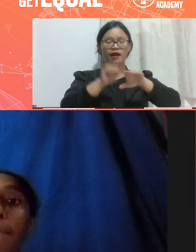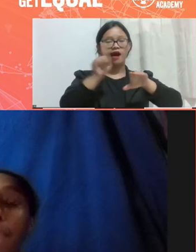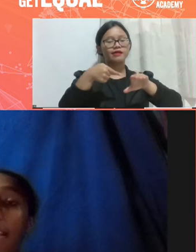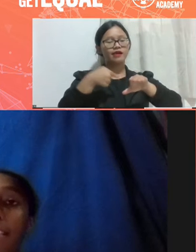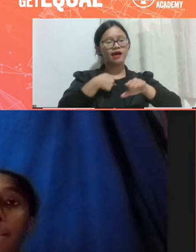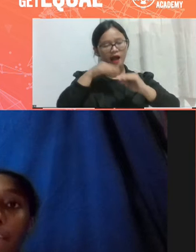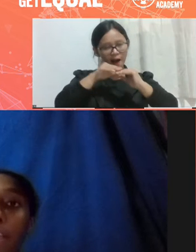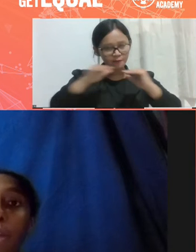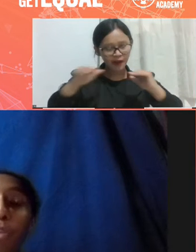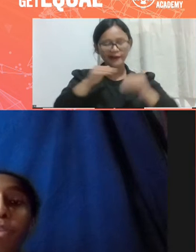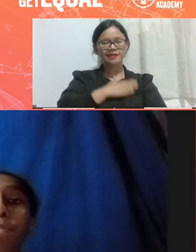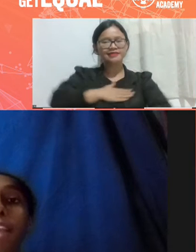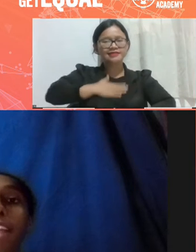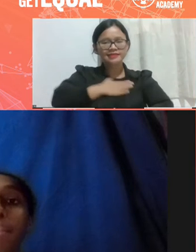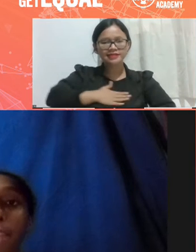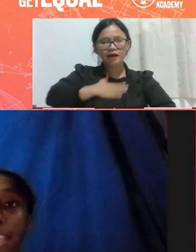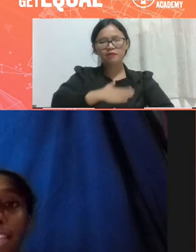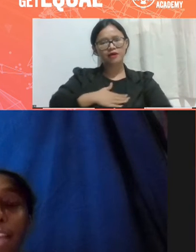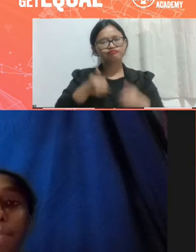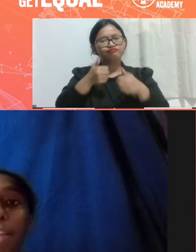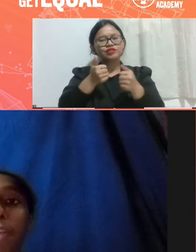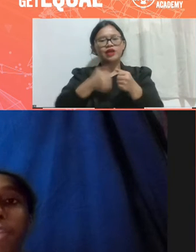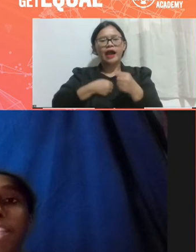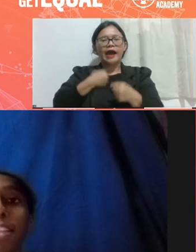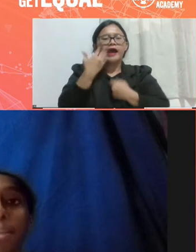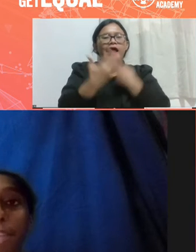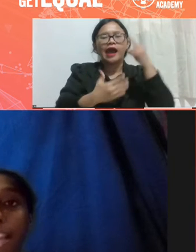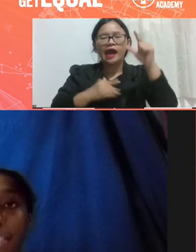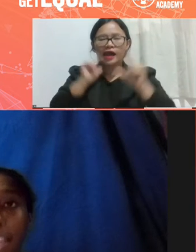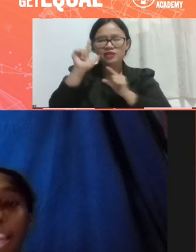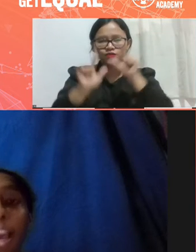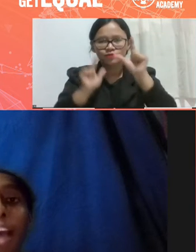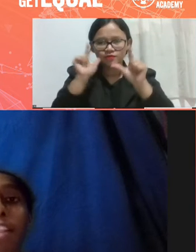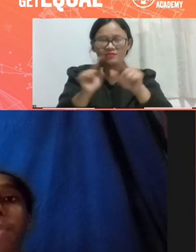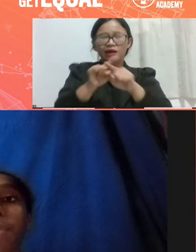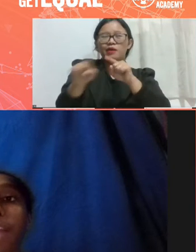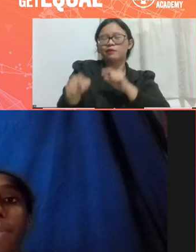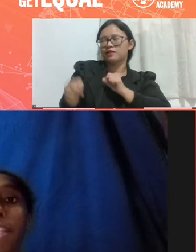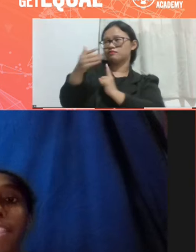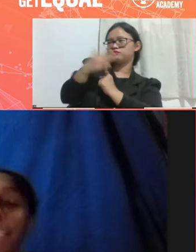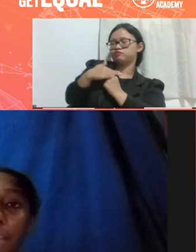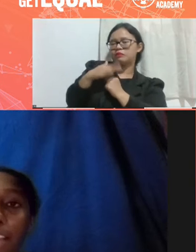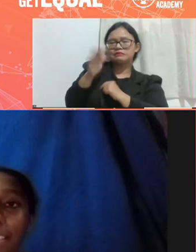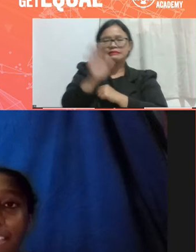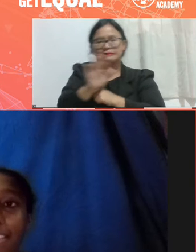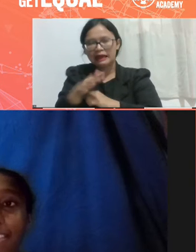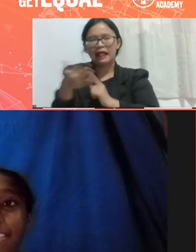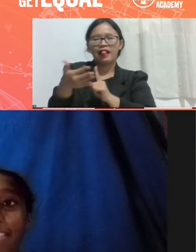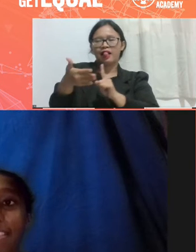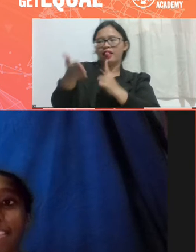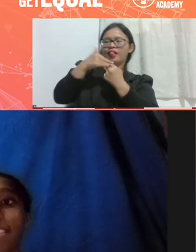aman dan nyaman untuk berekspresi tanpa takut diintimidasi ataupun mengalami diskriminasi.